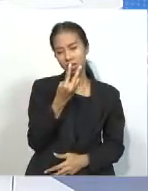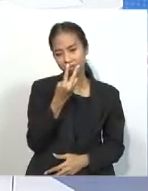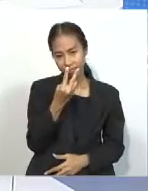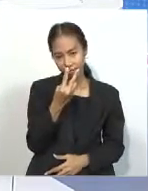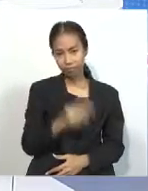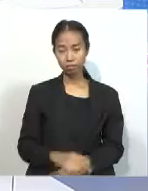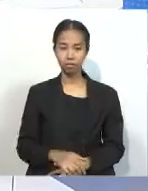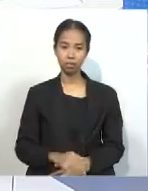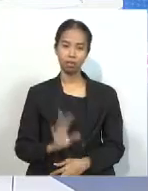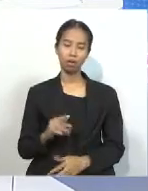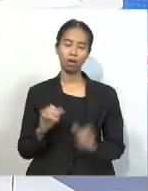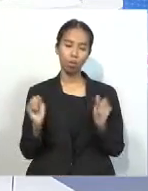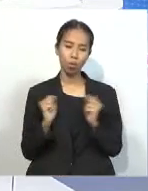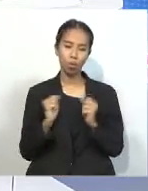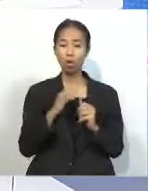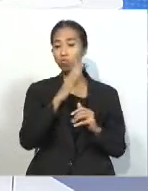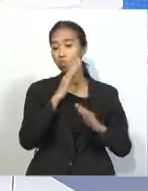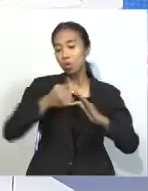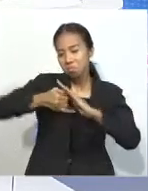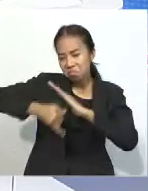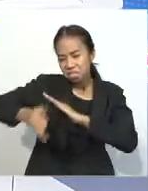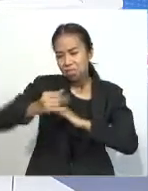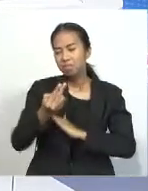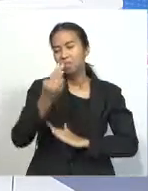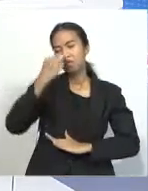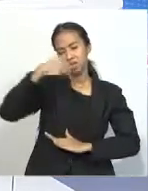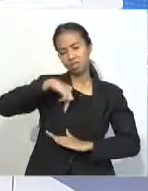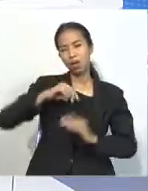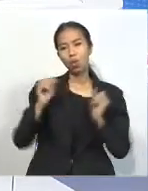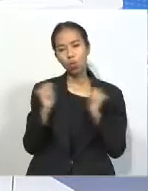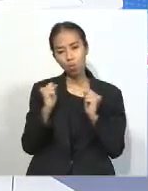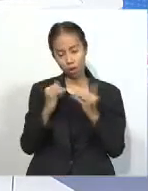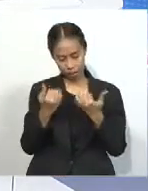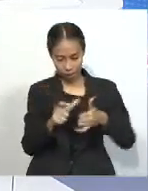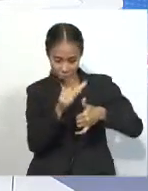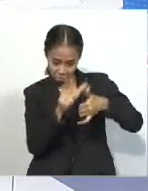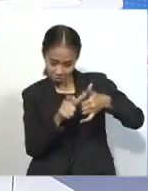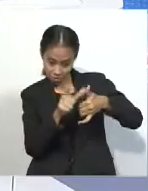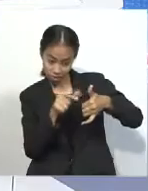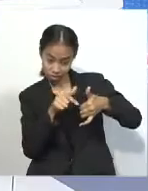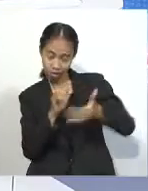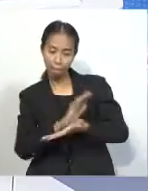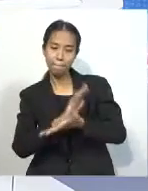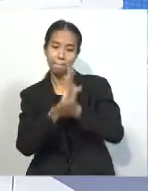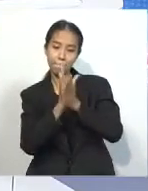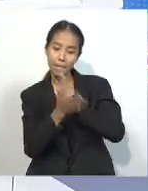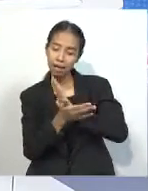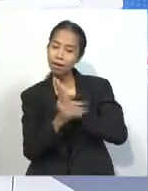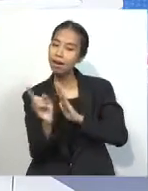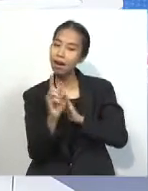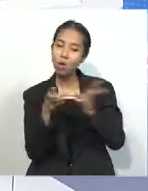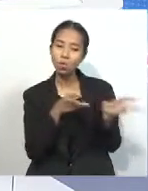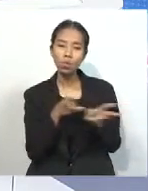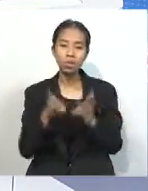ๆหลายคนบอกไม่กล้าหายใจไม่กล้าเดินทางออกนอกพื้นที่เราปรับเปลี่ยนได้พฤติกรรมของเรานะคะก็คือเรื่องของการใส่หน้าก